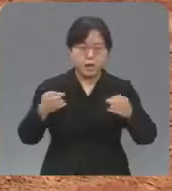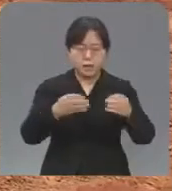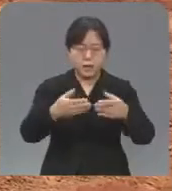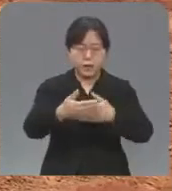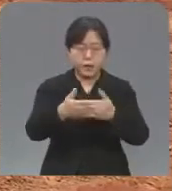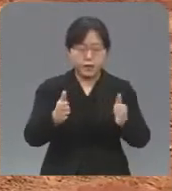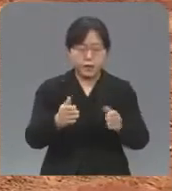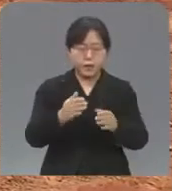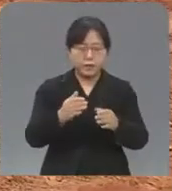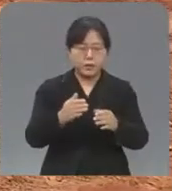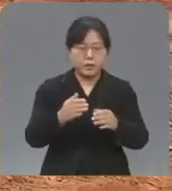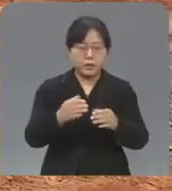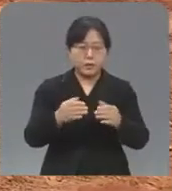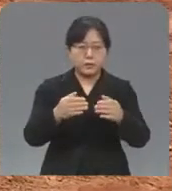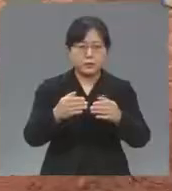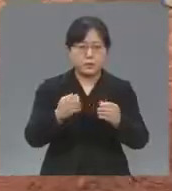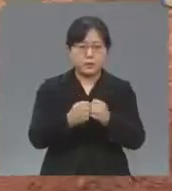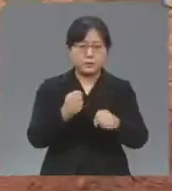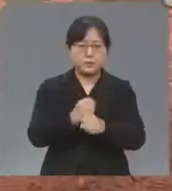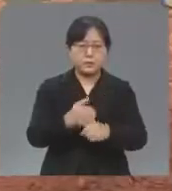창구도 마련돼야 한다고 주장했습니다.